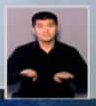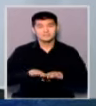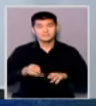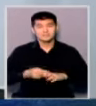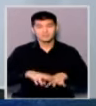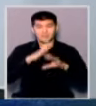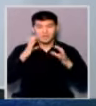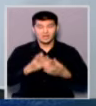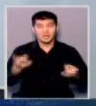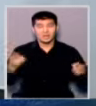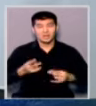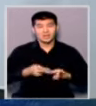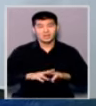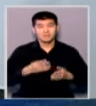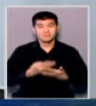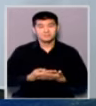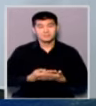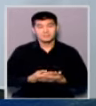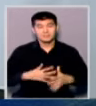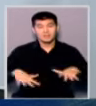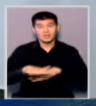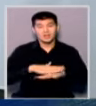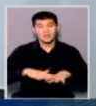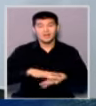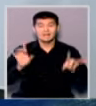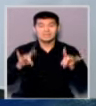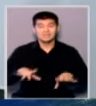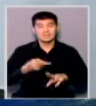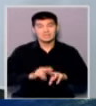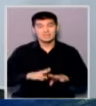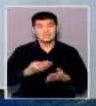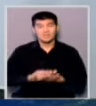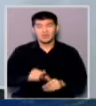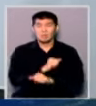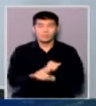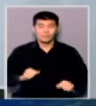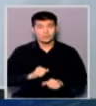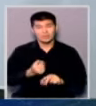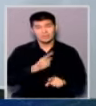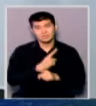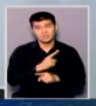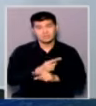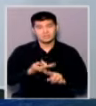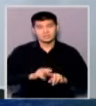гигиена сақтау керек, және де общественный жерлерге көп бармау керек.